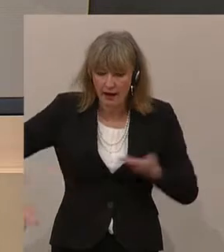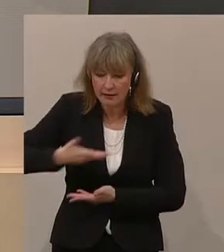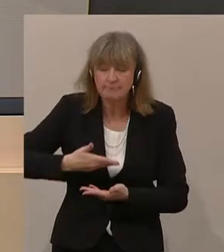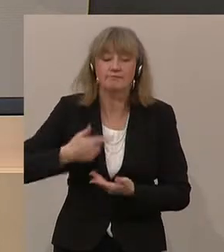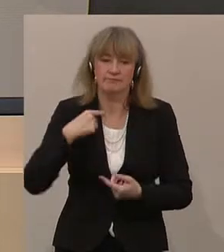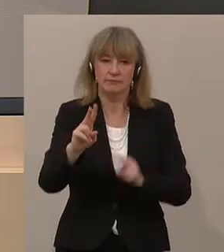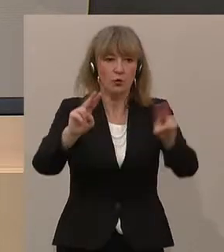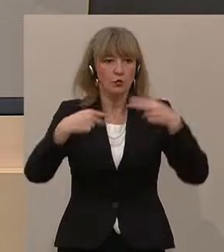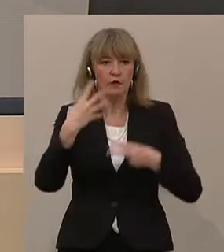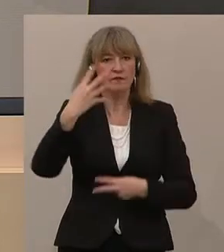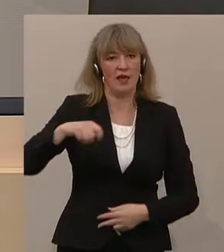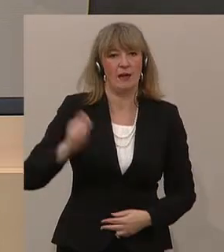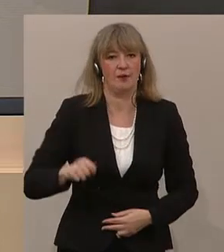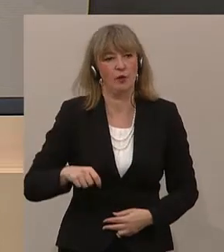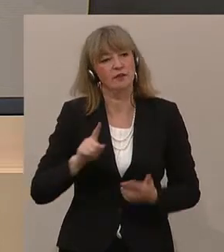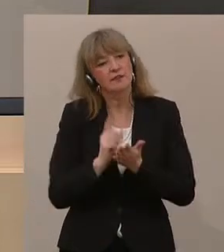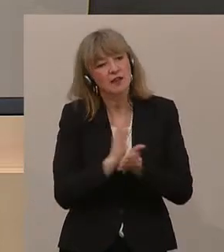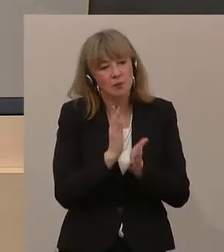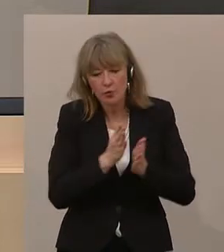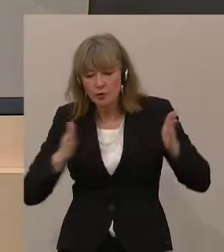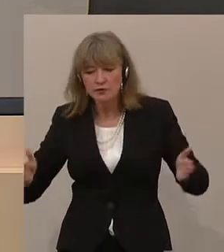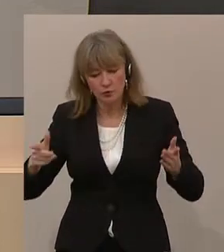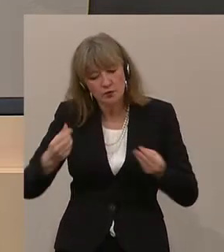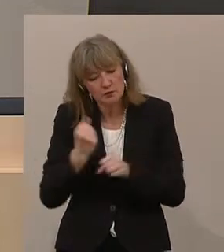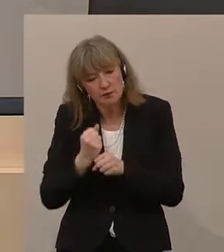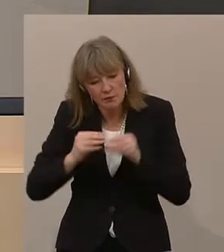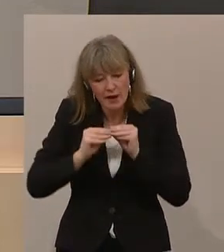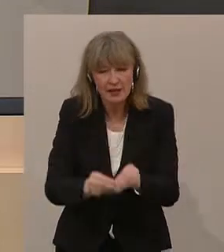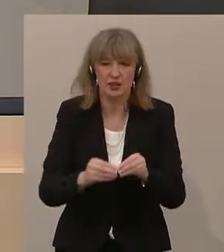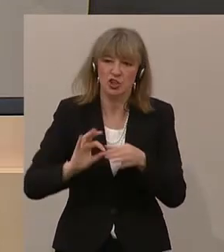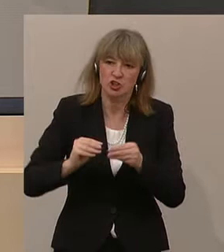vier Abgeordnete zur vorläufigen Besorgung der Geschäfte